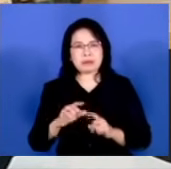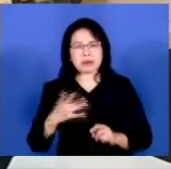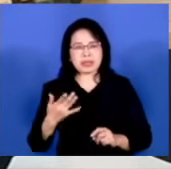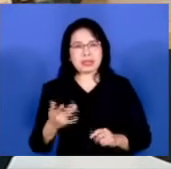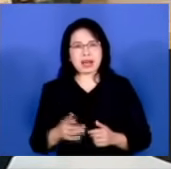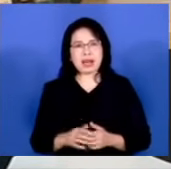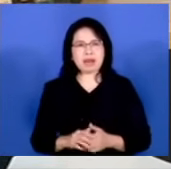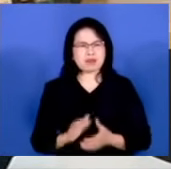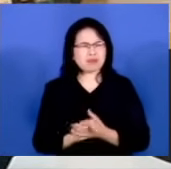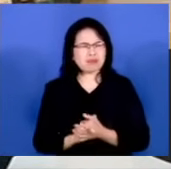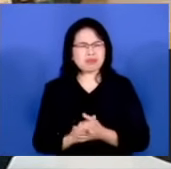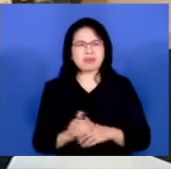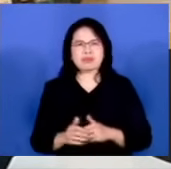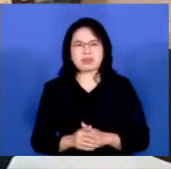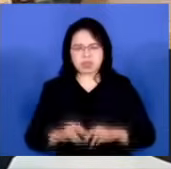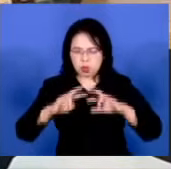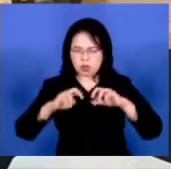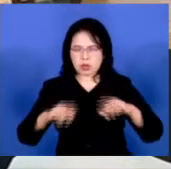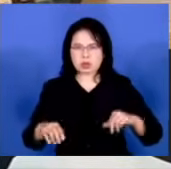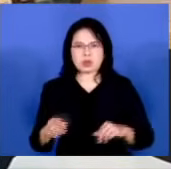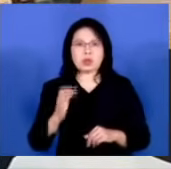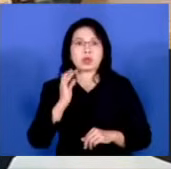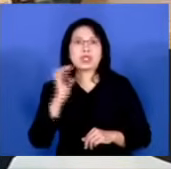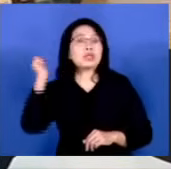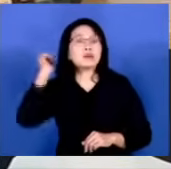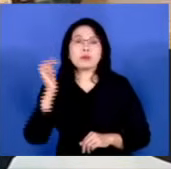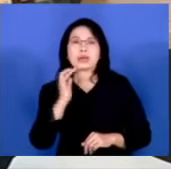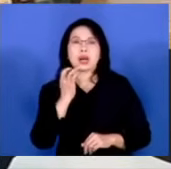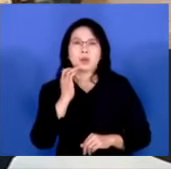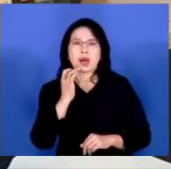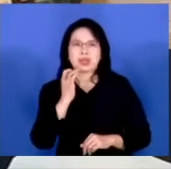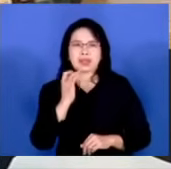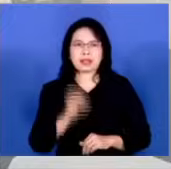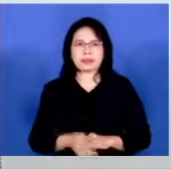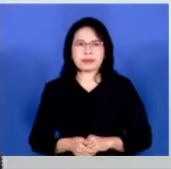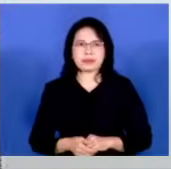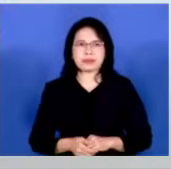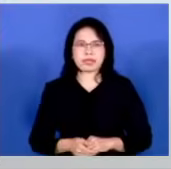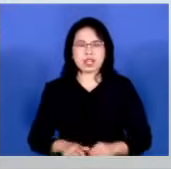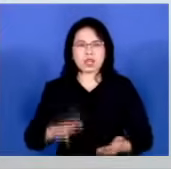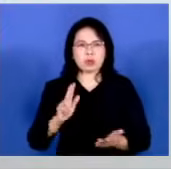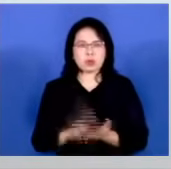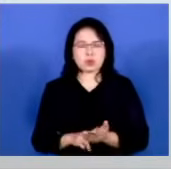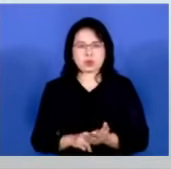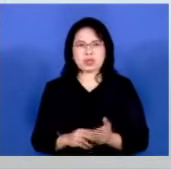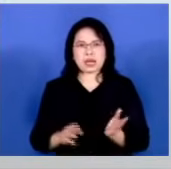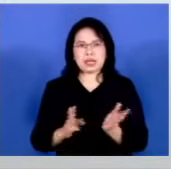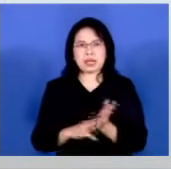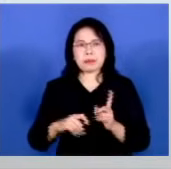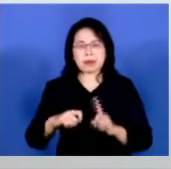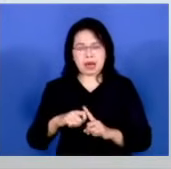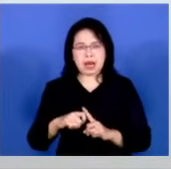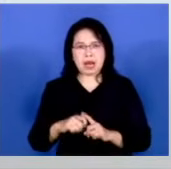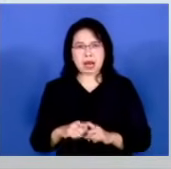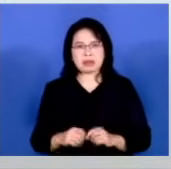mendung namun dikoreksi oleh Megawati sebagai demokrasi yang gelap namun keputusan majelis kehormatan Mahkamah Konstitusi